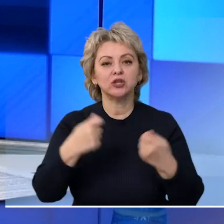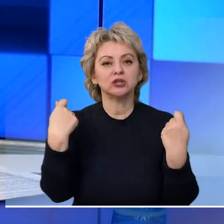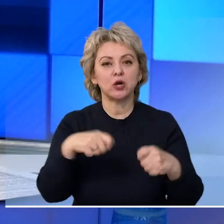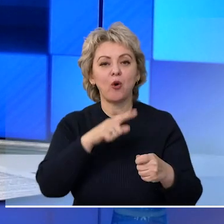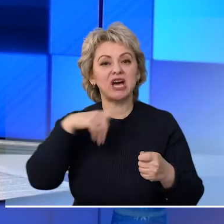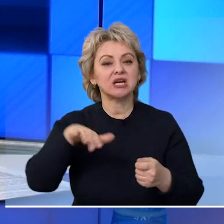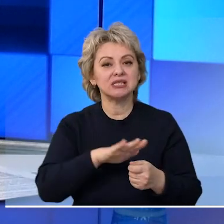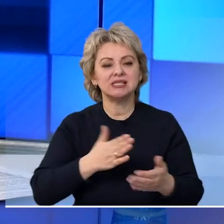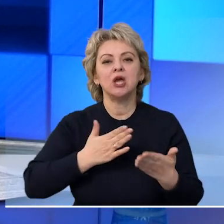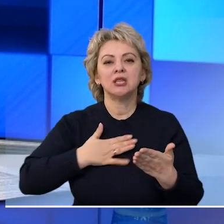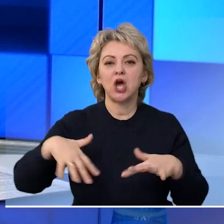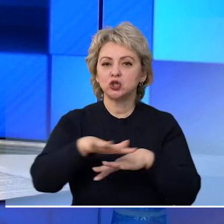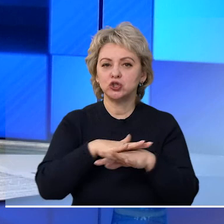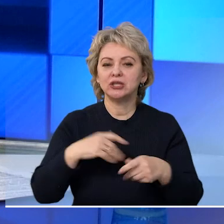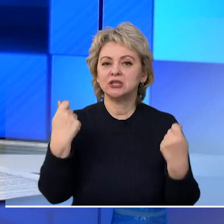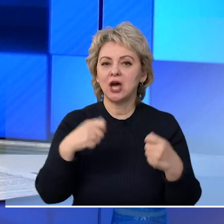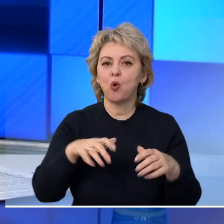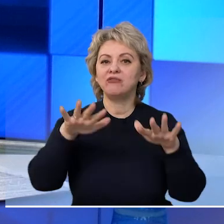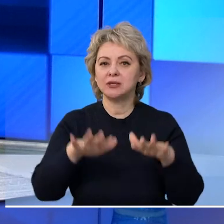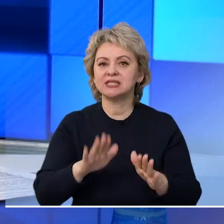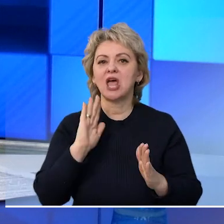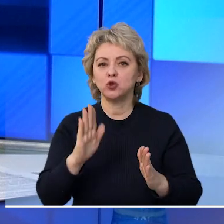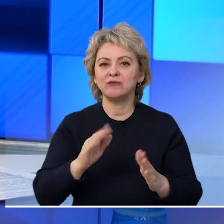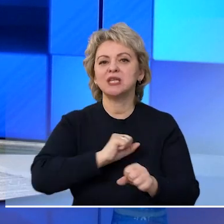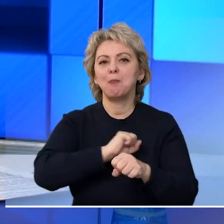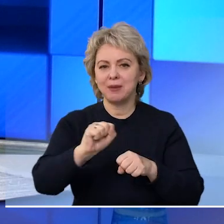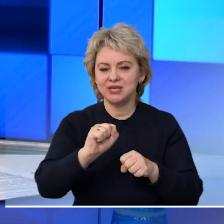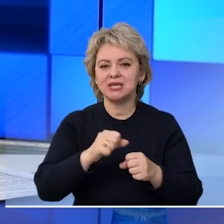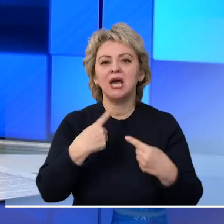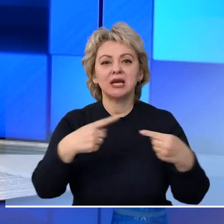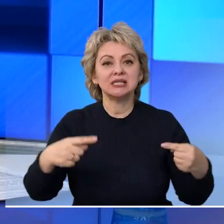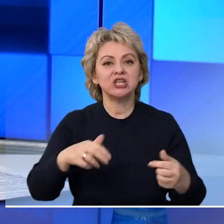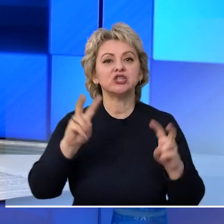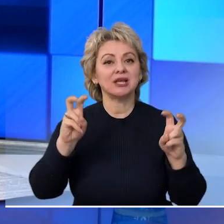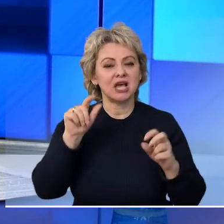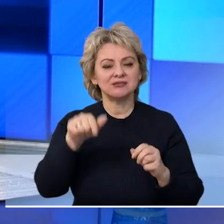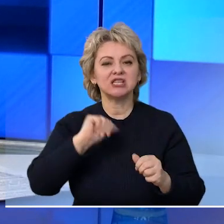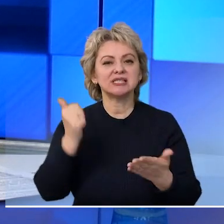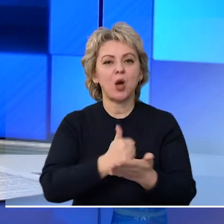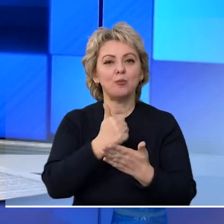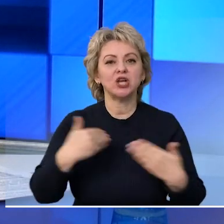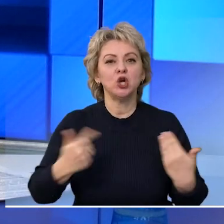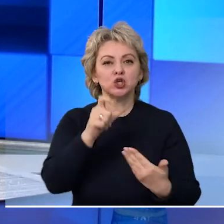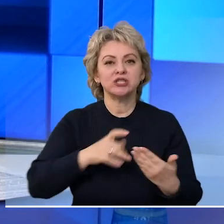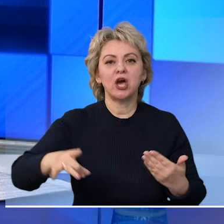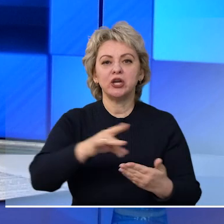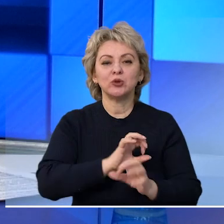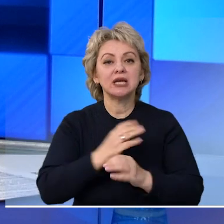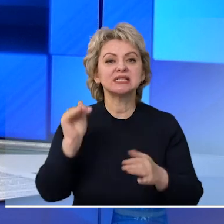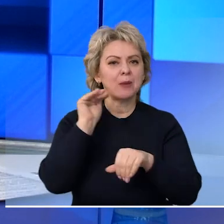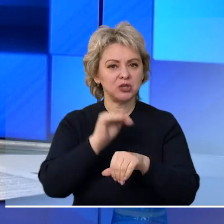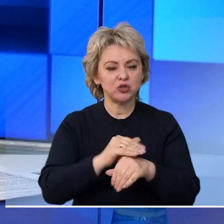конкурсе «Торговля России». Наши рынки и торговые объекты становятся победителями в различных номинациях. Самое главное, жители